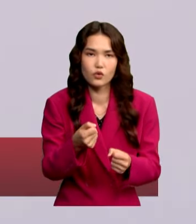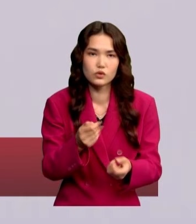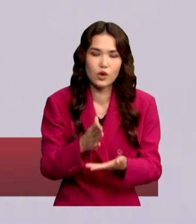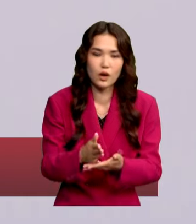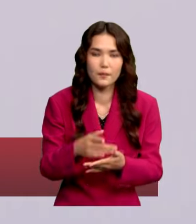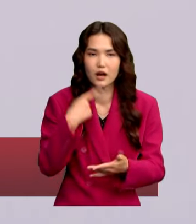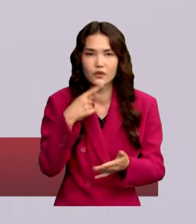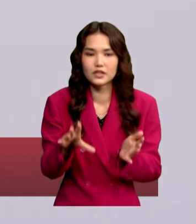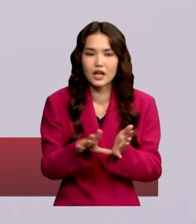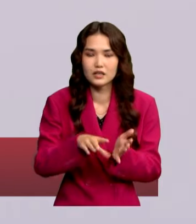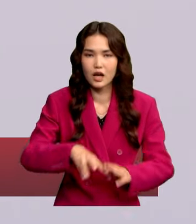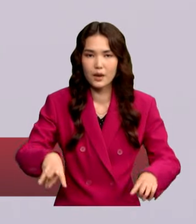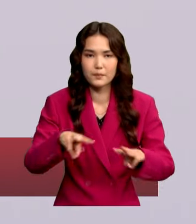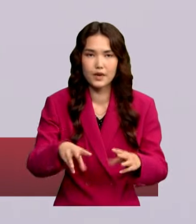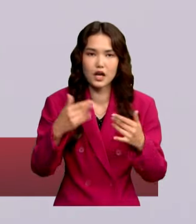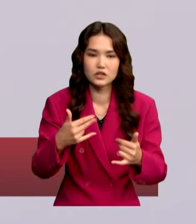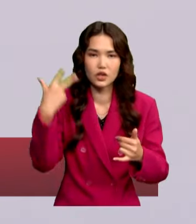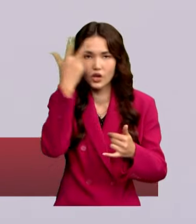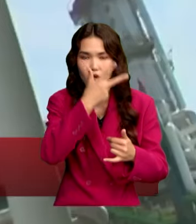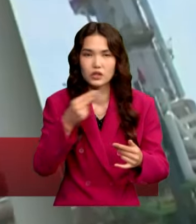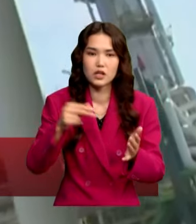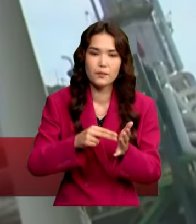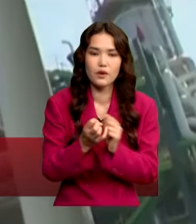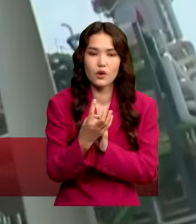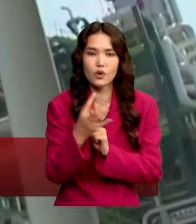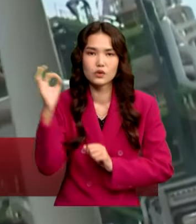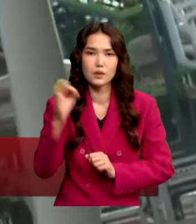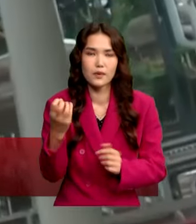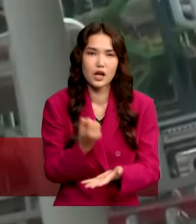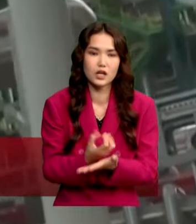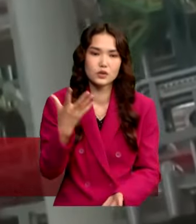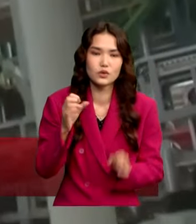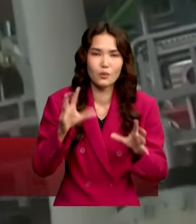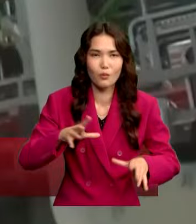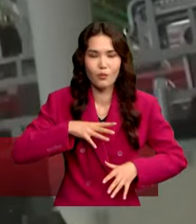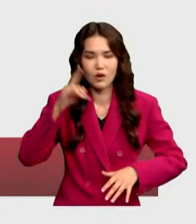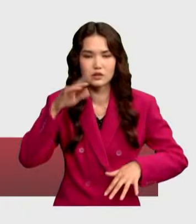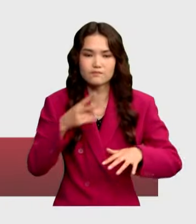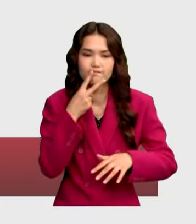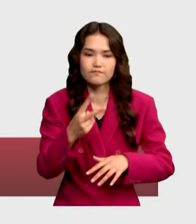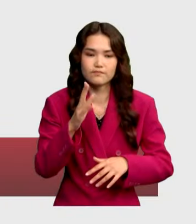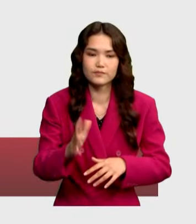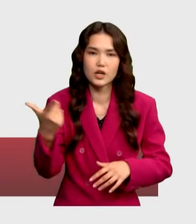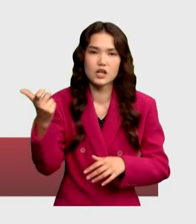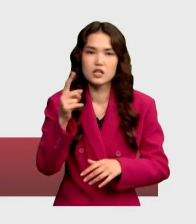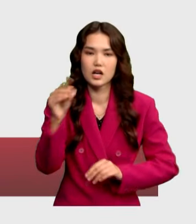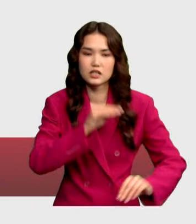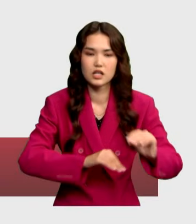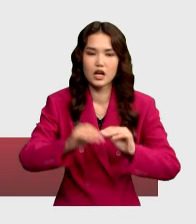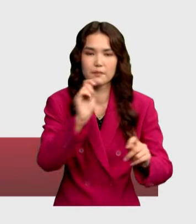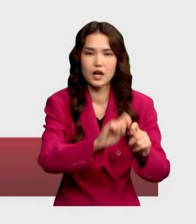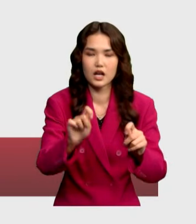дейді энергетика министрі. Енді 3 жылда бағаны 14%-ке қымбаттату көзделген. Газ қаласында